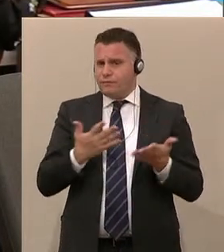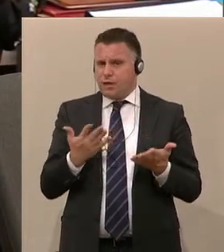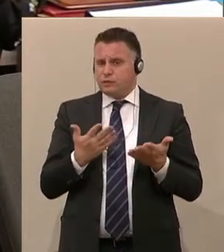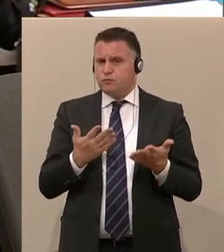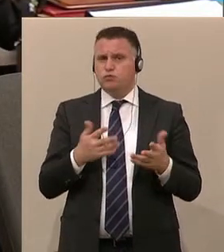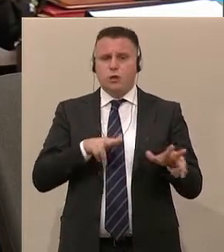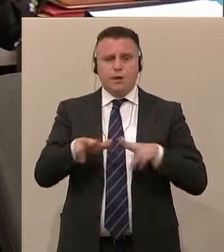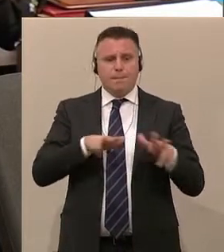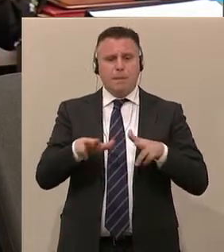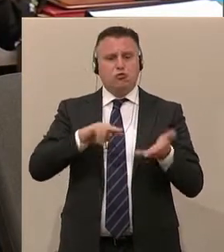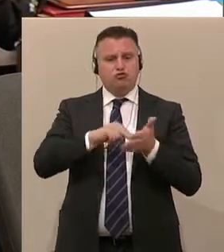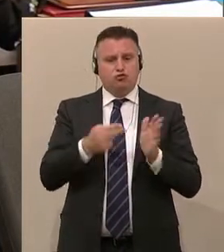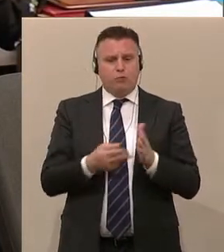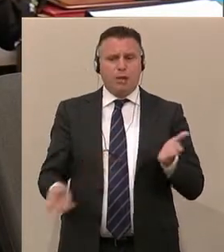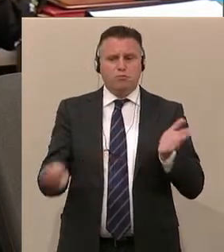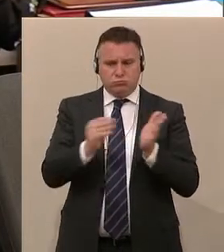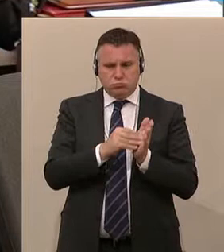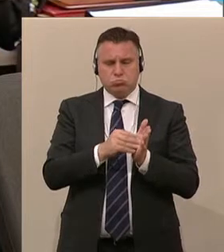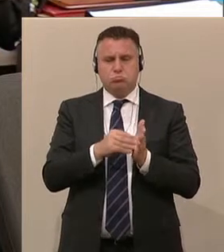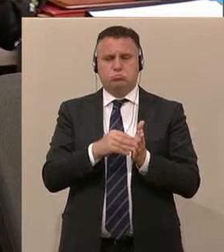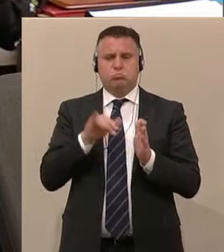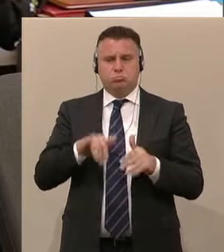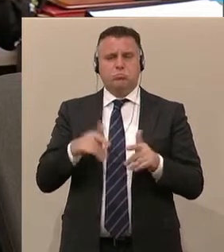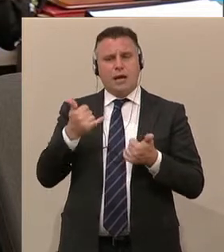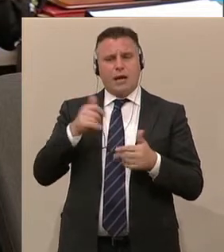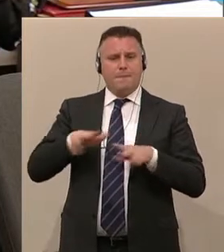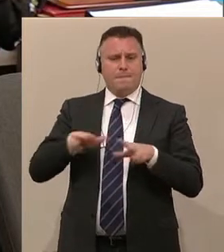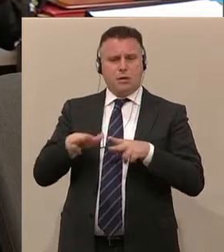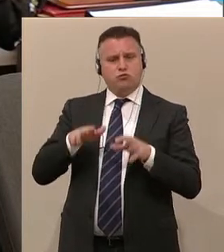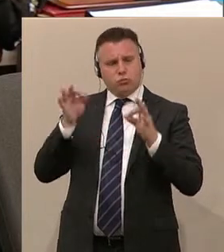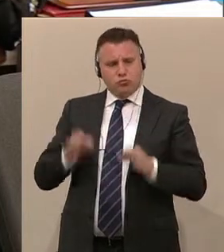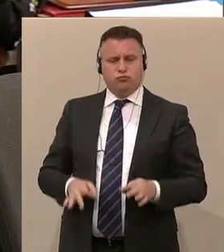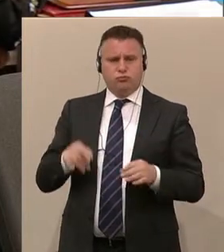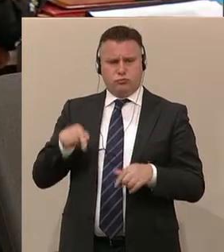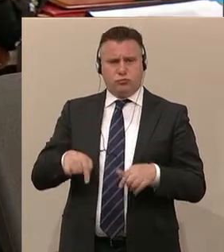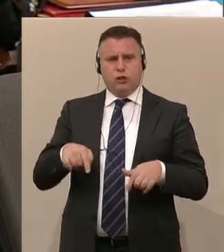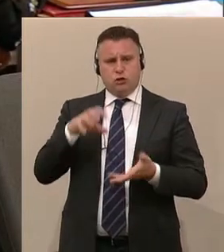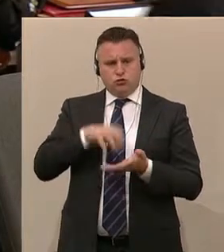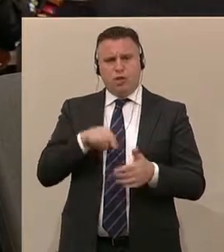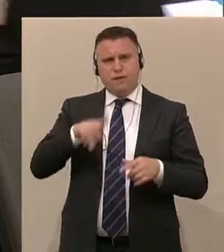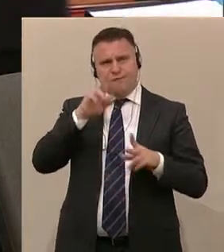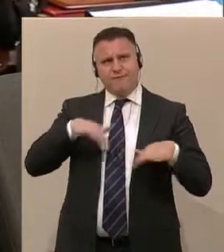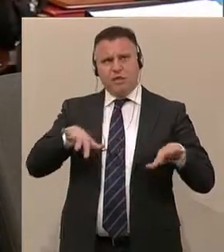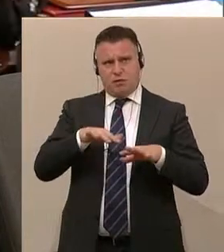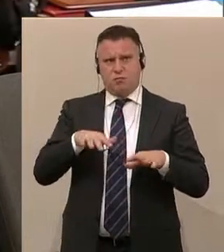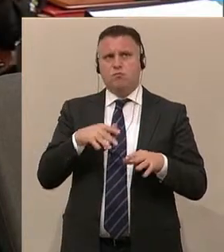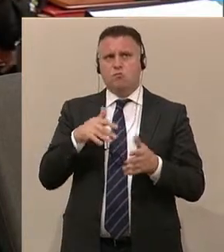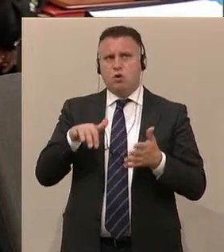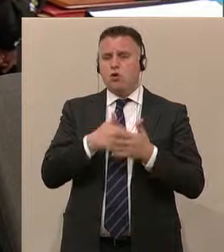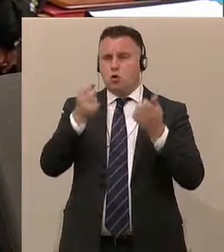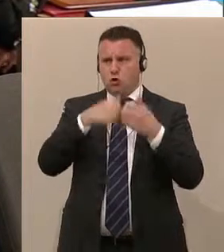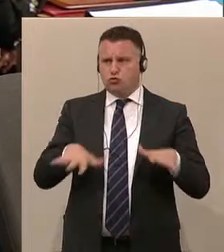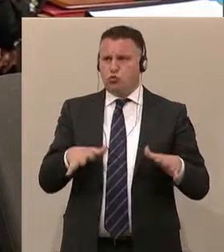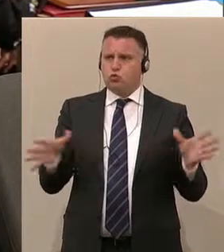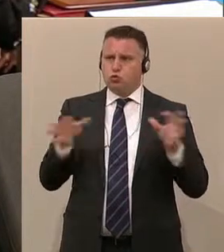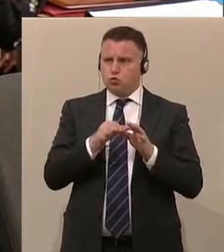Etablierung von Managementplänen und eines operativen Welterbemanagements in der österreichischen Welterbestätte, eine Neustrukturierung